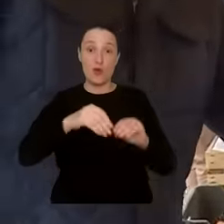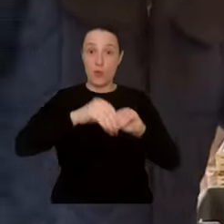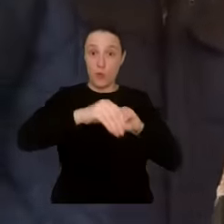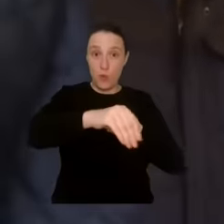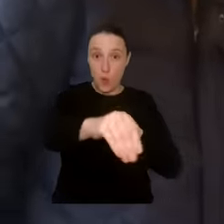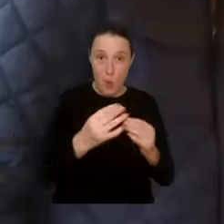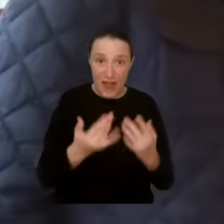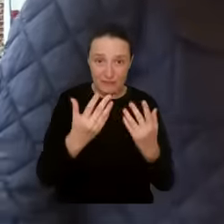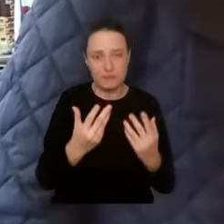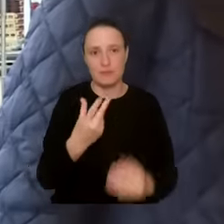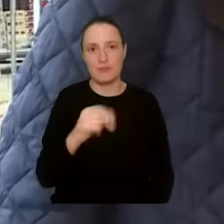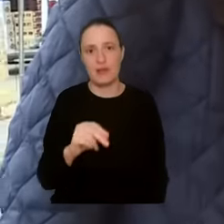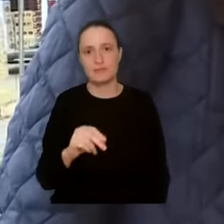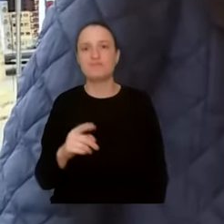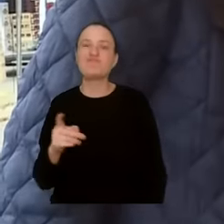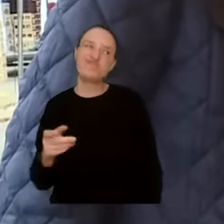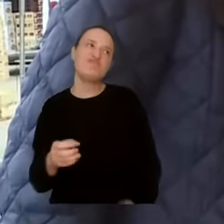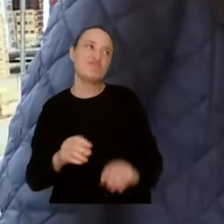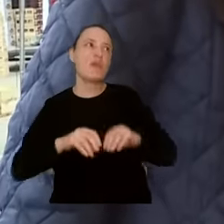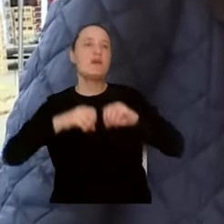No, ogólnie nawozy, wysokie koszty i...